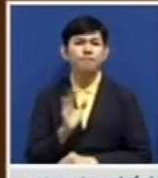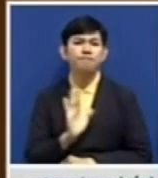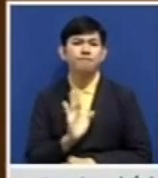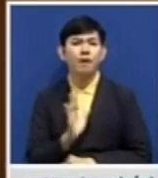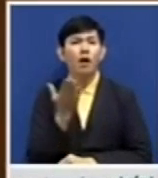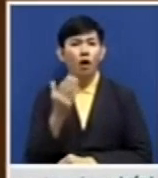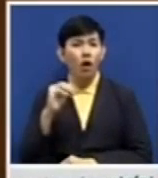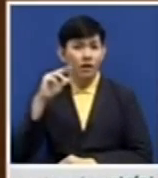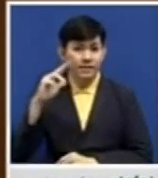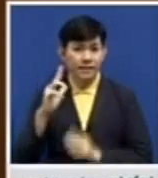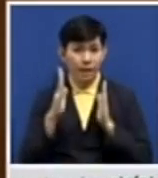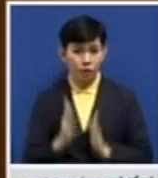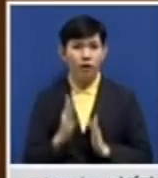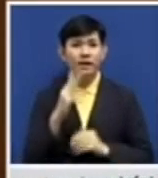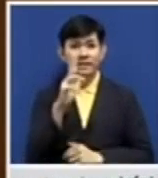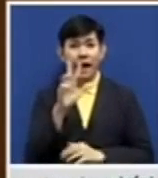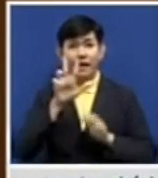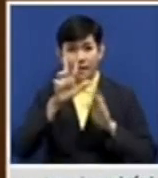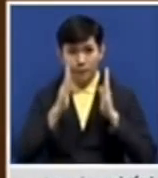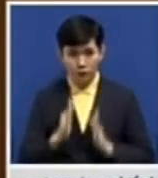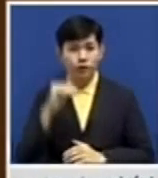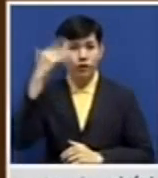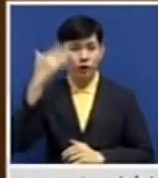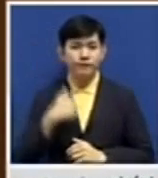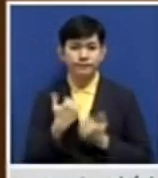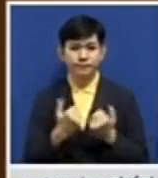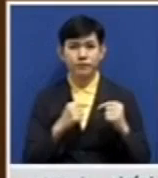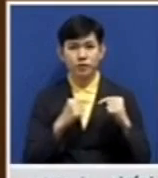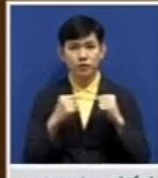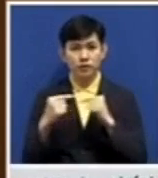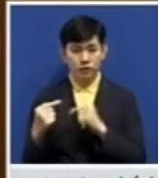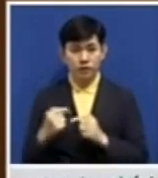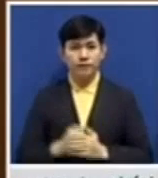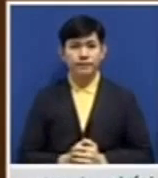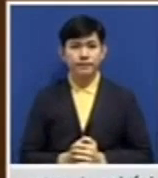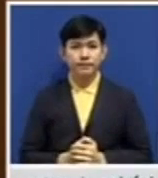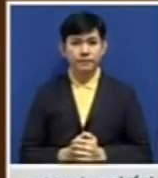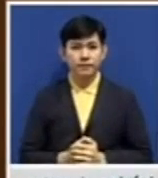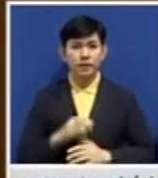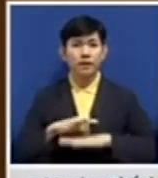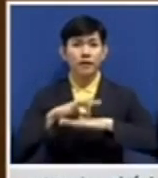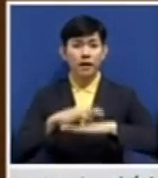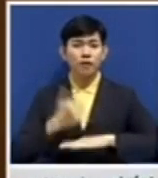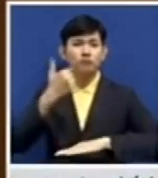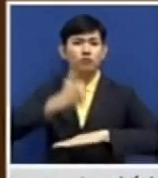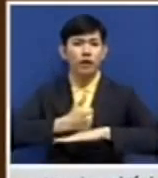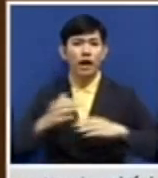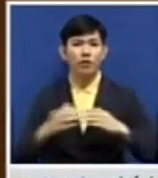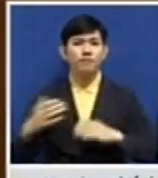ซึ่งผมเห็นด้วยนะครับและจะอนุญาตให้อภิปรายต่อเนื่องไปในฐานะหัวหน้าพรรคของแต่ละพรรคครับ